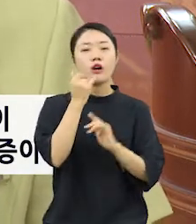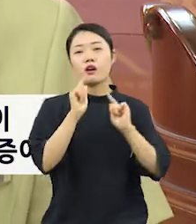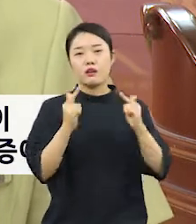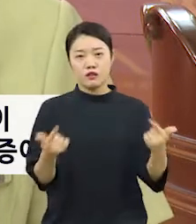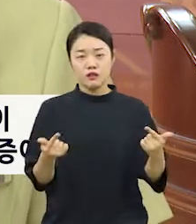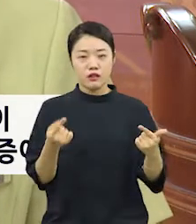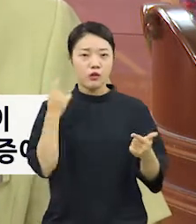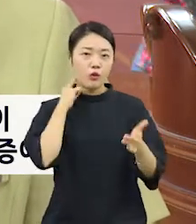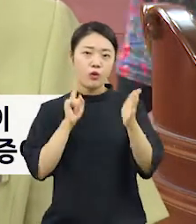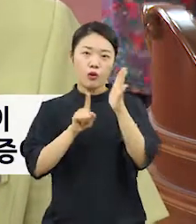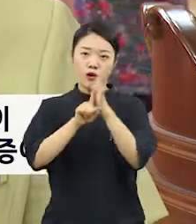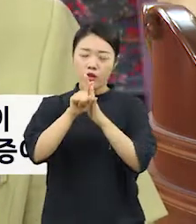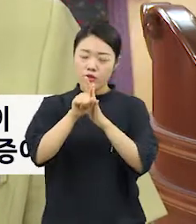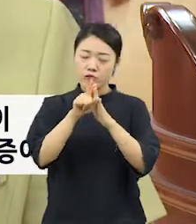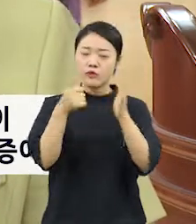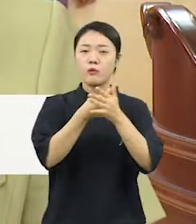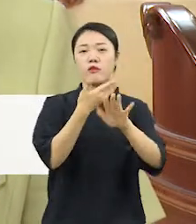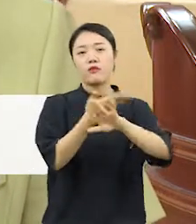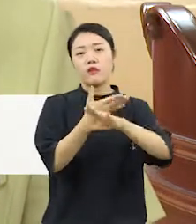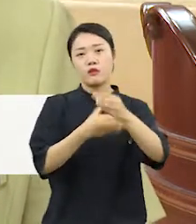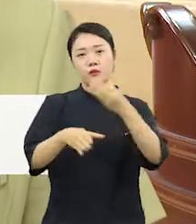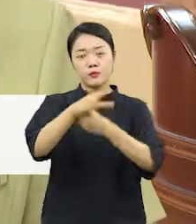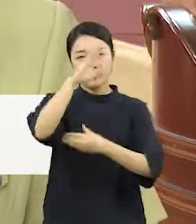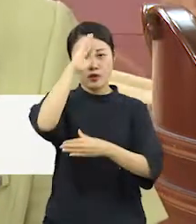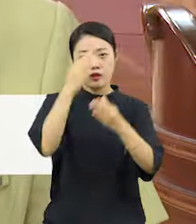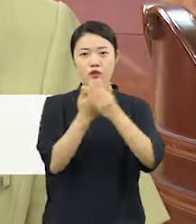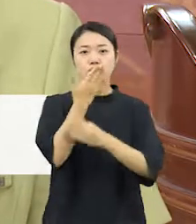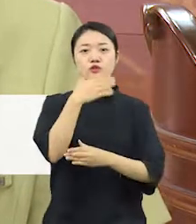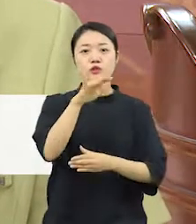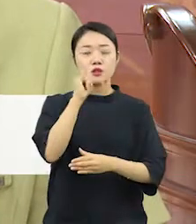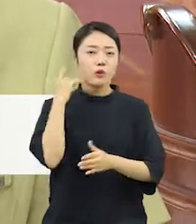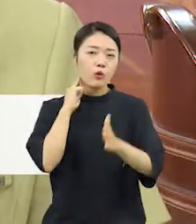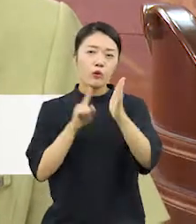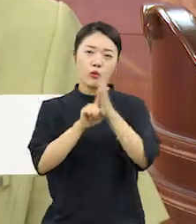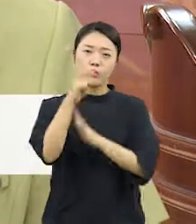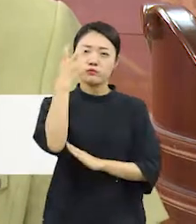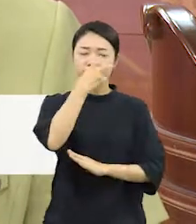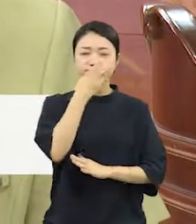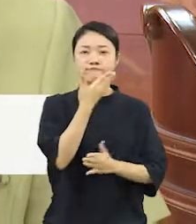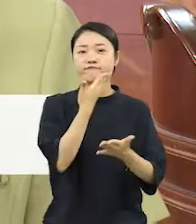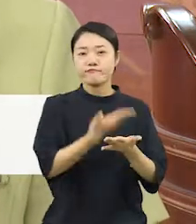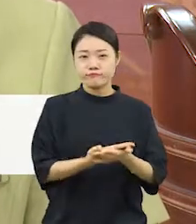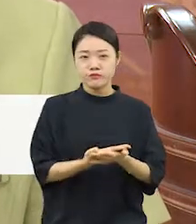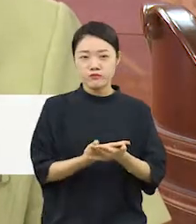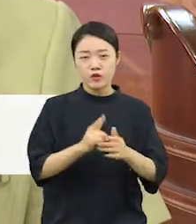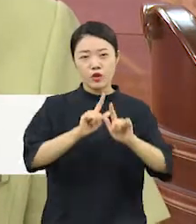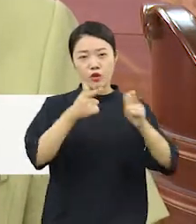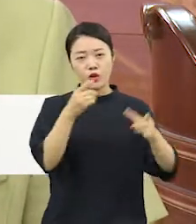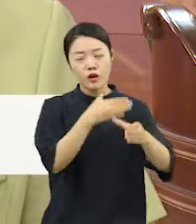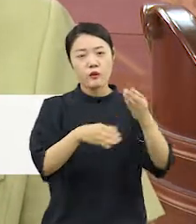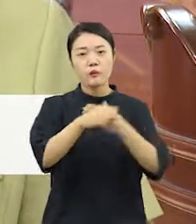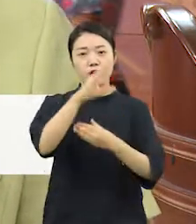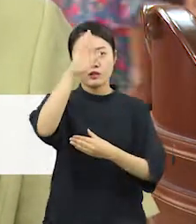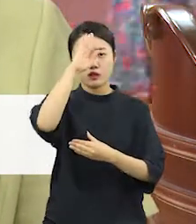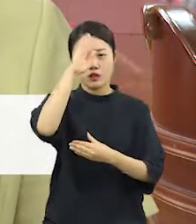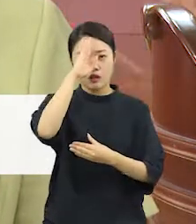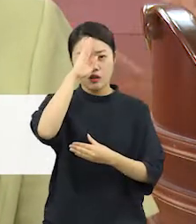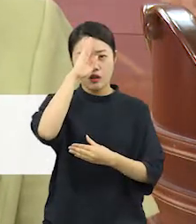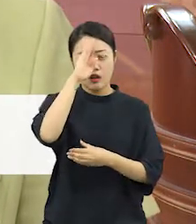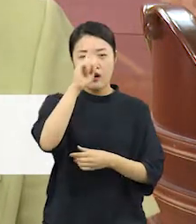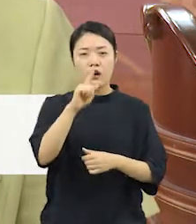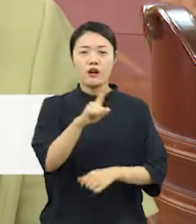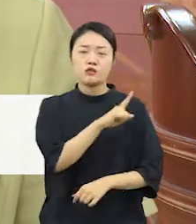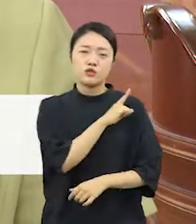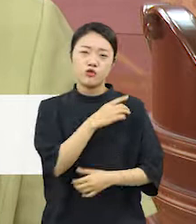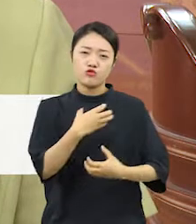아니라 고혈압 때문에 다른 여러 가지 합병증이 올 수가 있기 때문에 굉장히 고혈압 관리가 굉장히 중요합니다. 여러 가지 합병증이란 우리가 굉장히